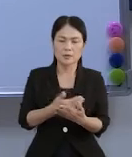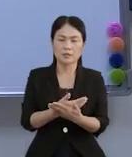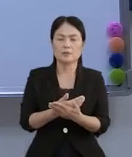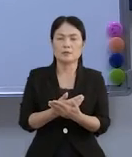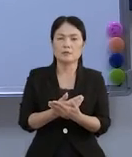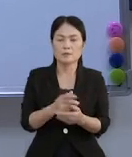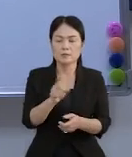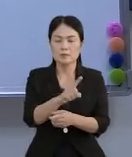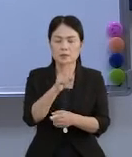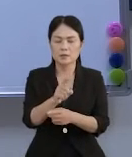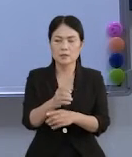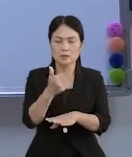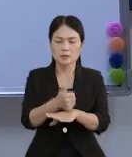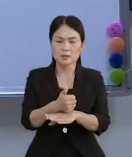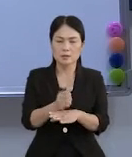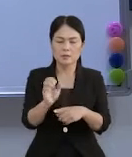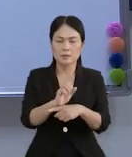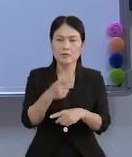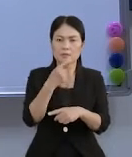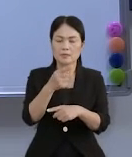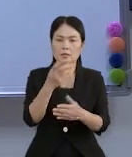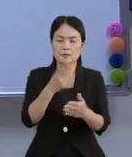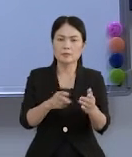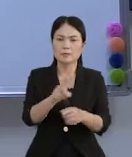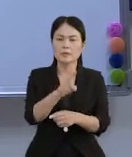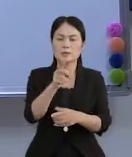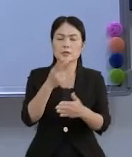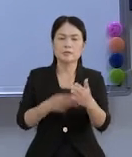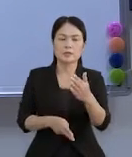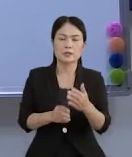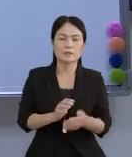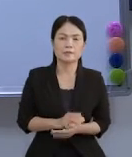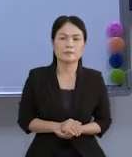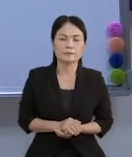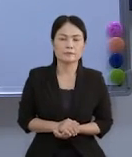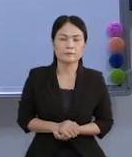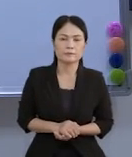thả ta nơi không bật thiên chậm nọt đi khi prap ấy hay khi suro vậy